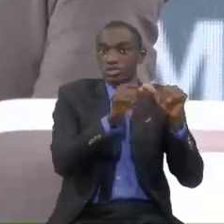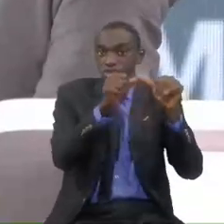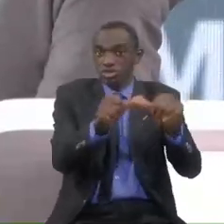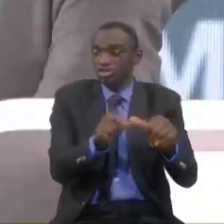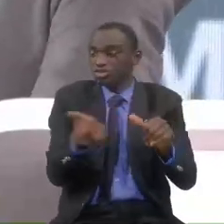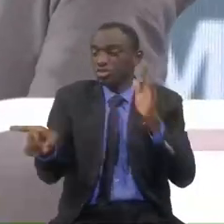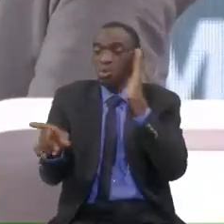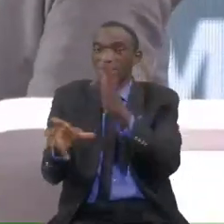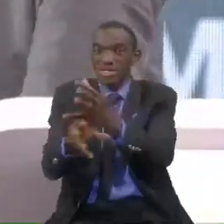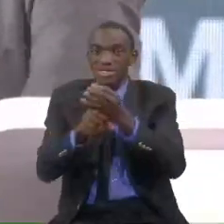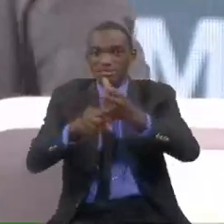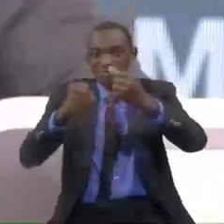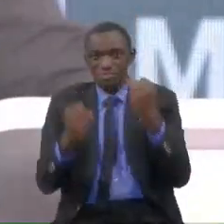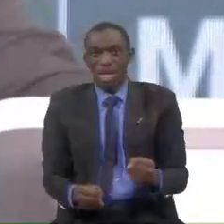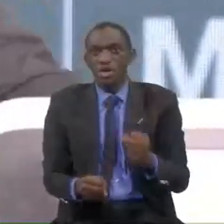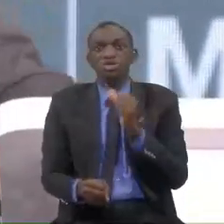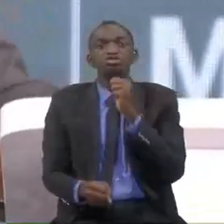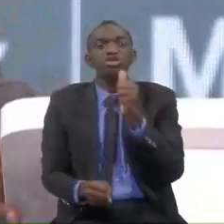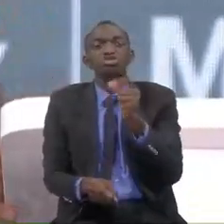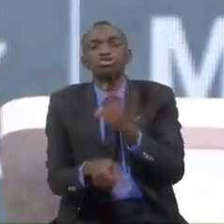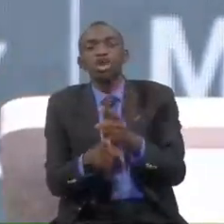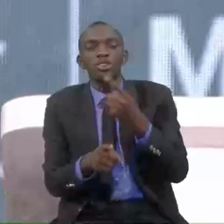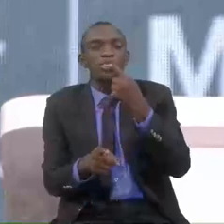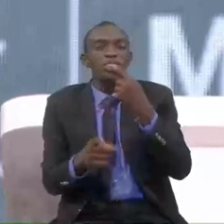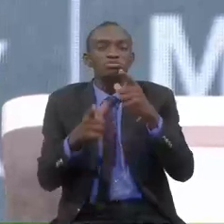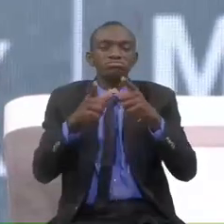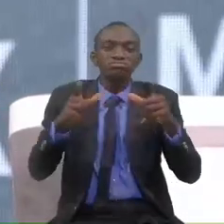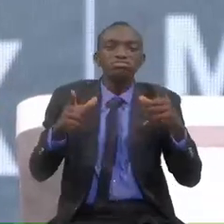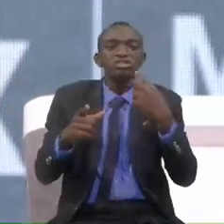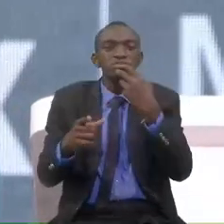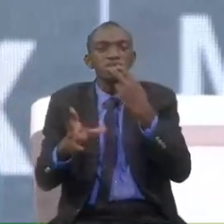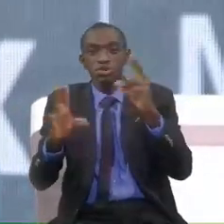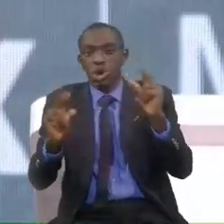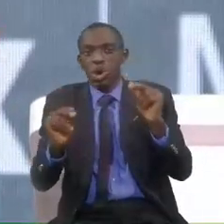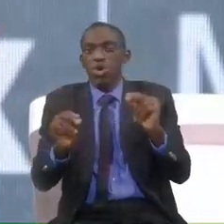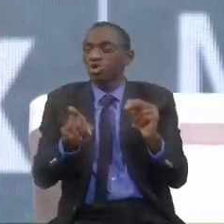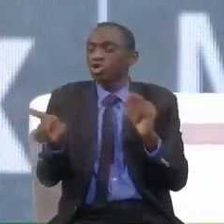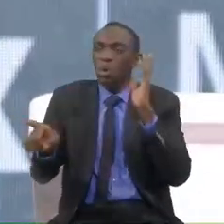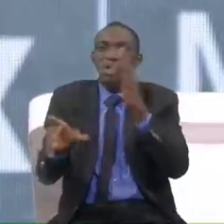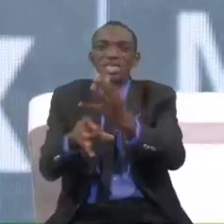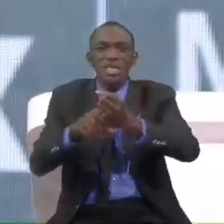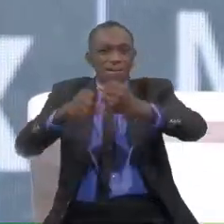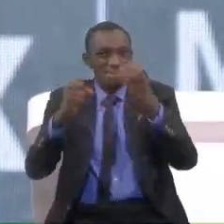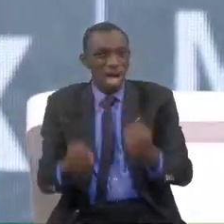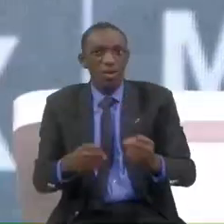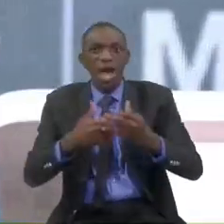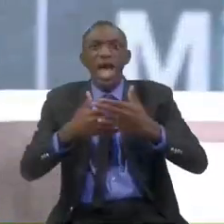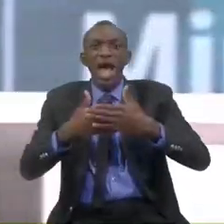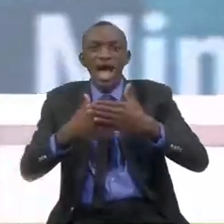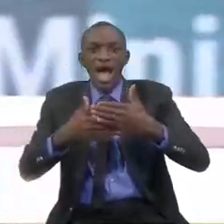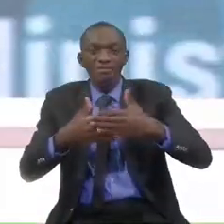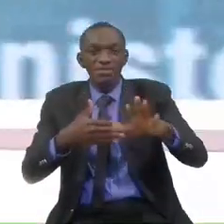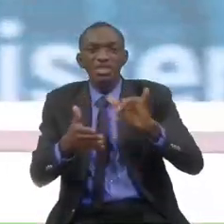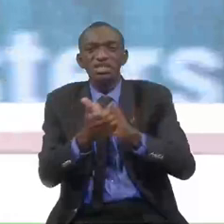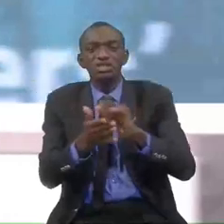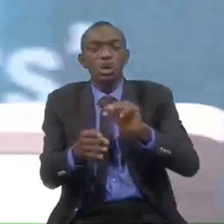Pas des langues, vous recevez la puissance. Le Saint-Esprit est survenant sur vous. Vous serez mes témoins